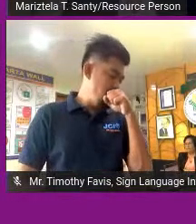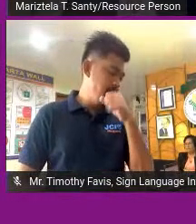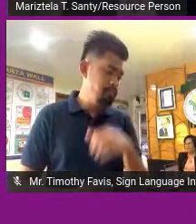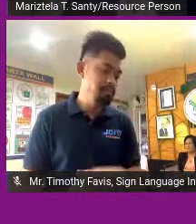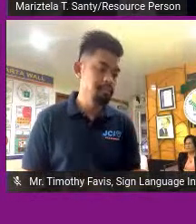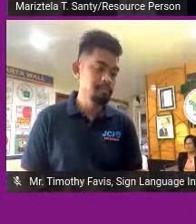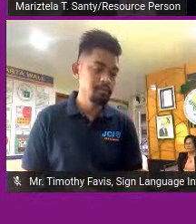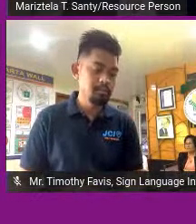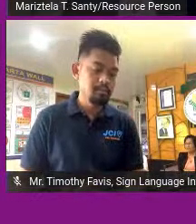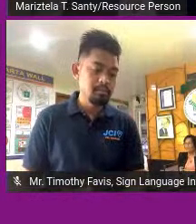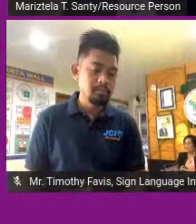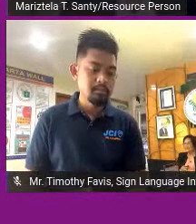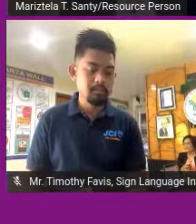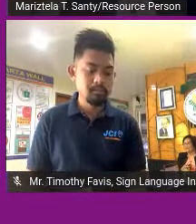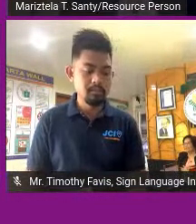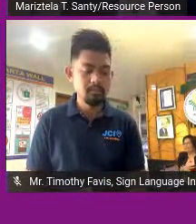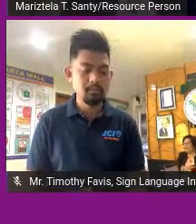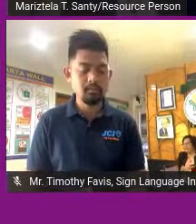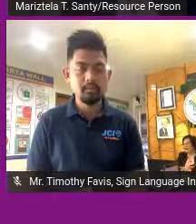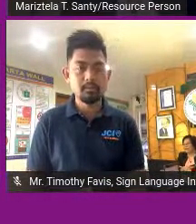And